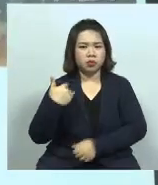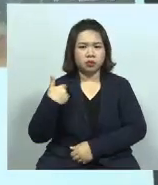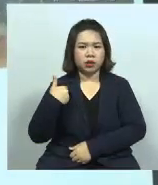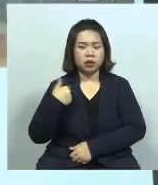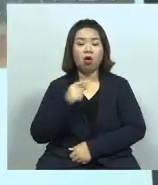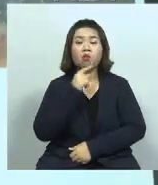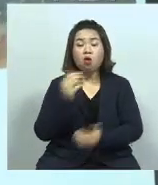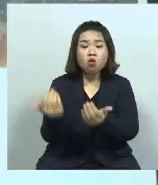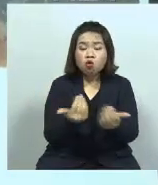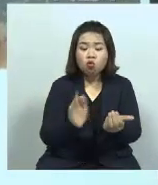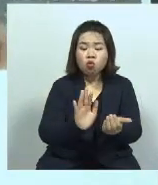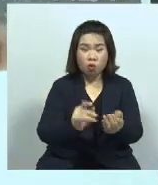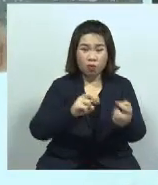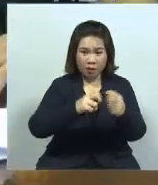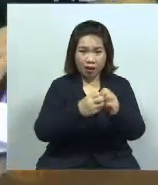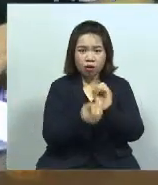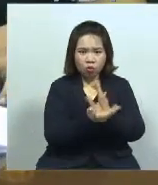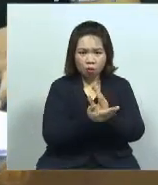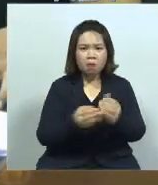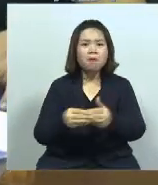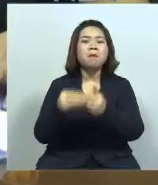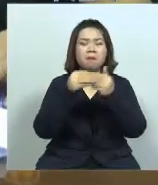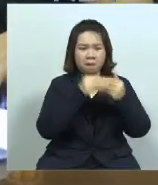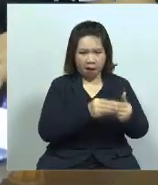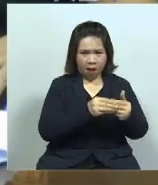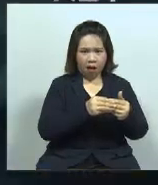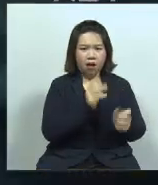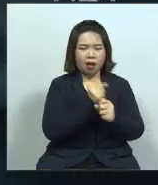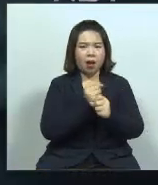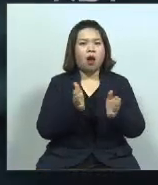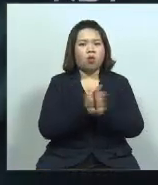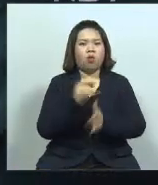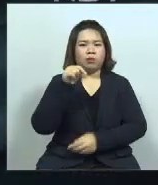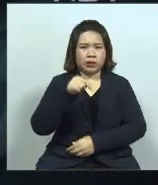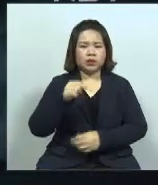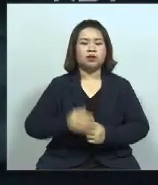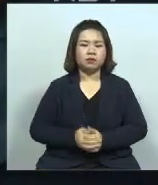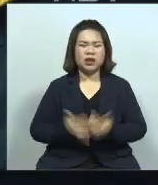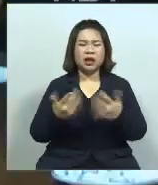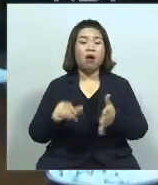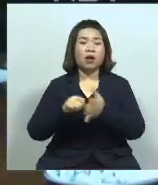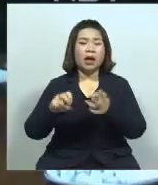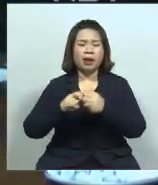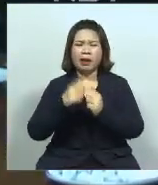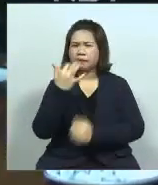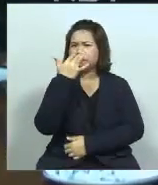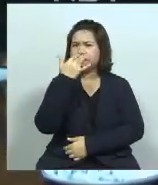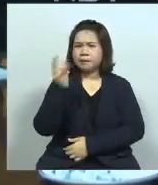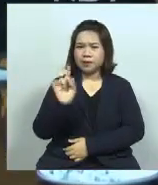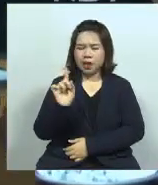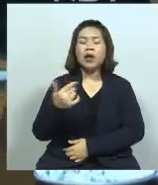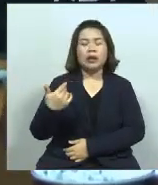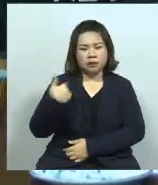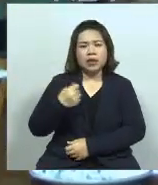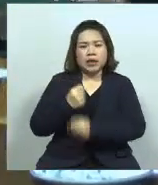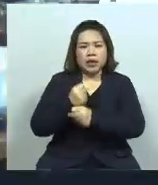นำบุตรของผู้ได้รับผลกระทบเข้าสู่ระบบการจ้างงานส่วนการแก้ไขปัญหากลิ่นเหม็นค่ะได้มีการติดตามเรื่อง